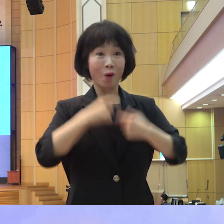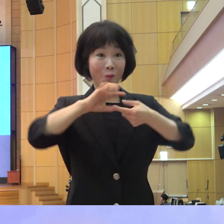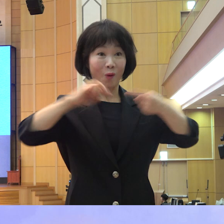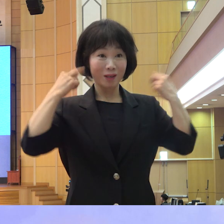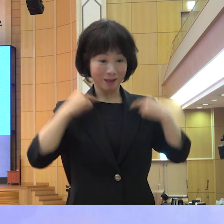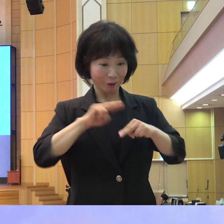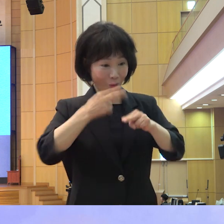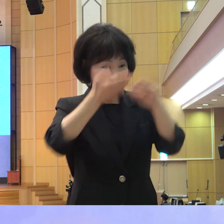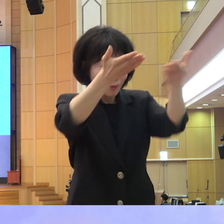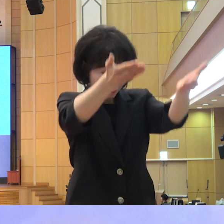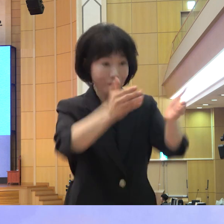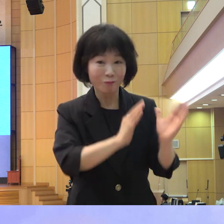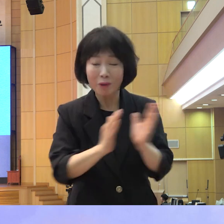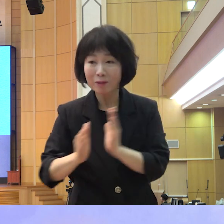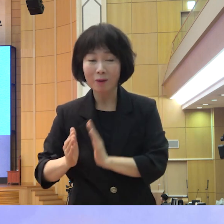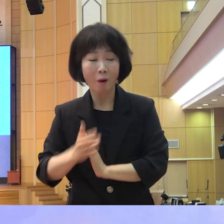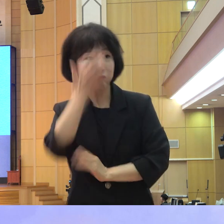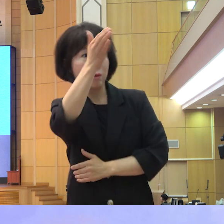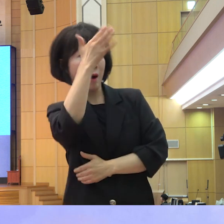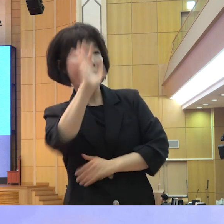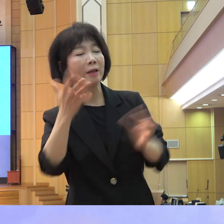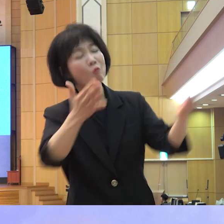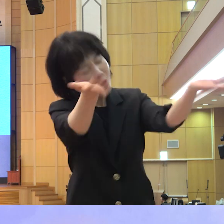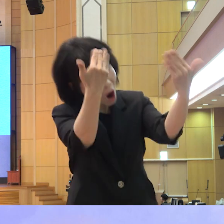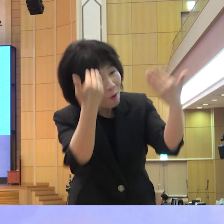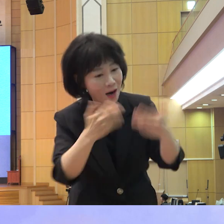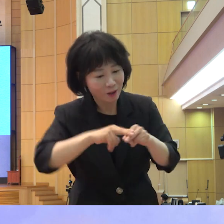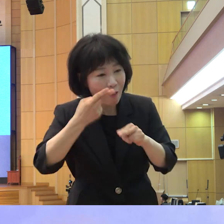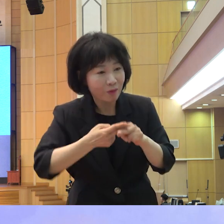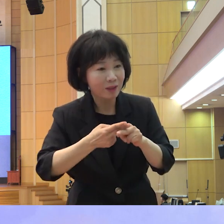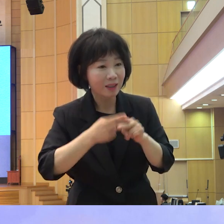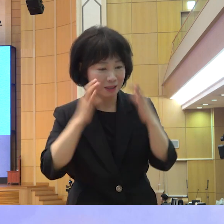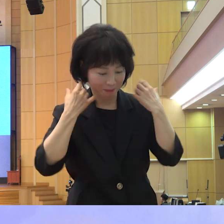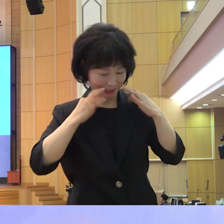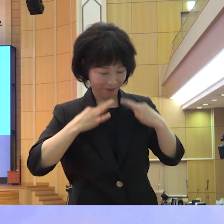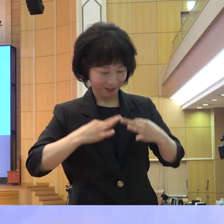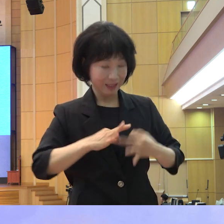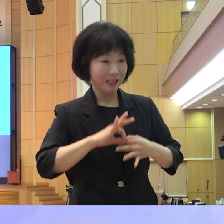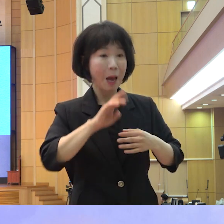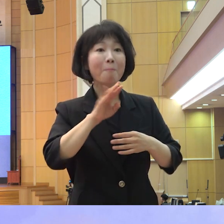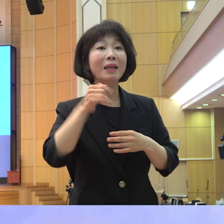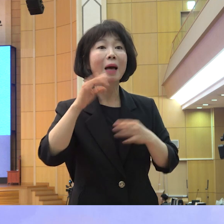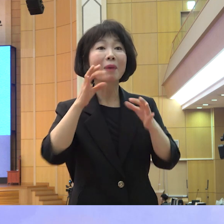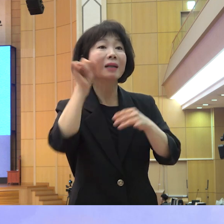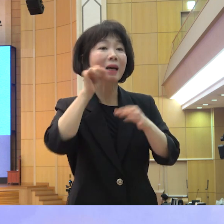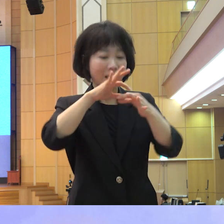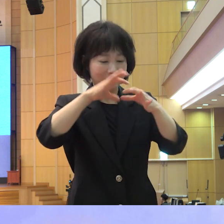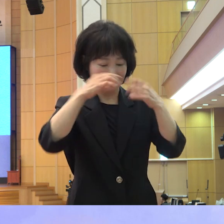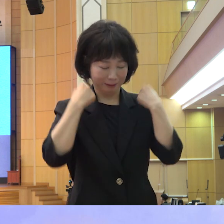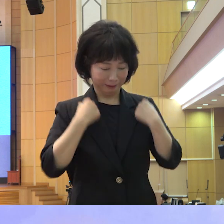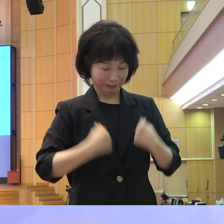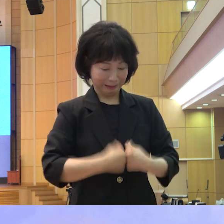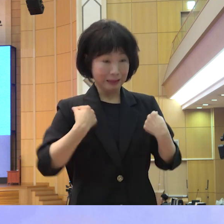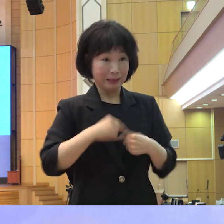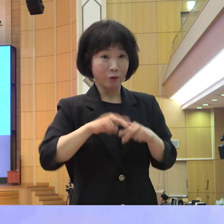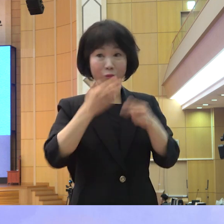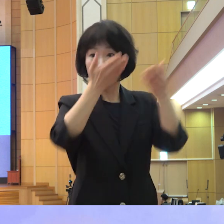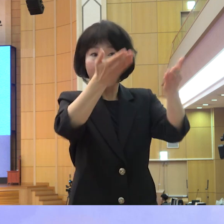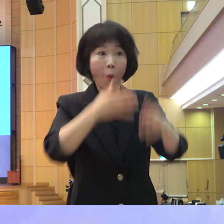못한, 제대로 알지도 못한 그런 장로님인데 비타민 목걸이 일단 들고 있으니까 얼마나 이게 친근해졌겠습니까,